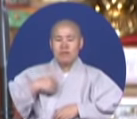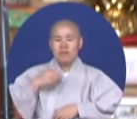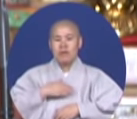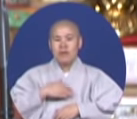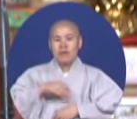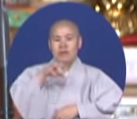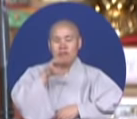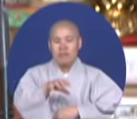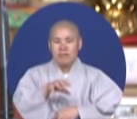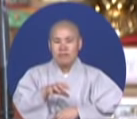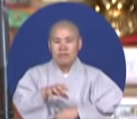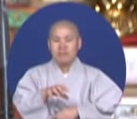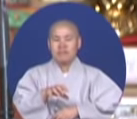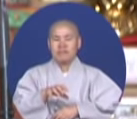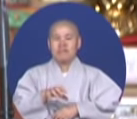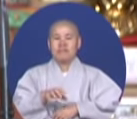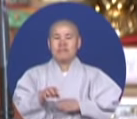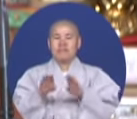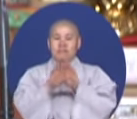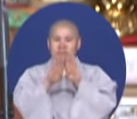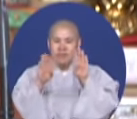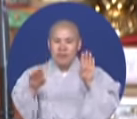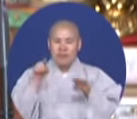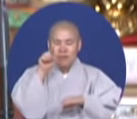그 절문 딱 열고 들어가면 그렇게 되는 거예요.